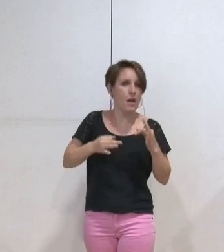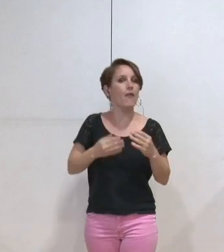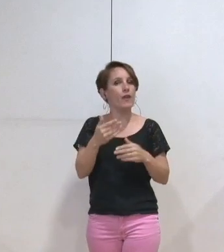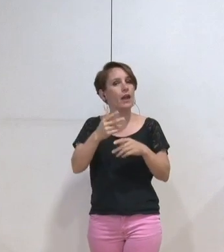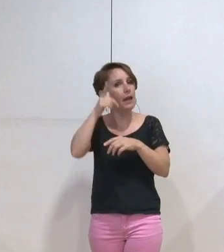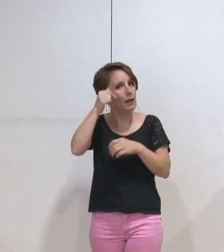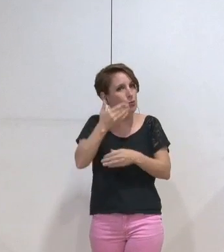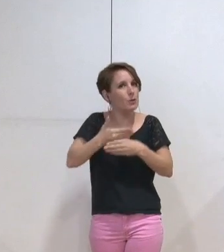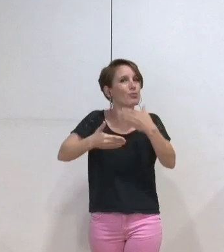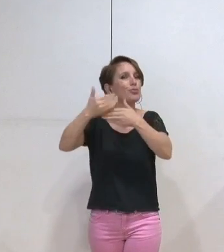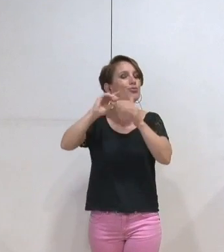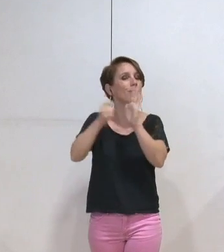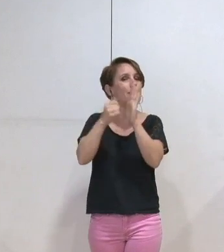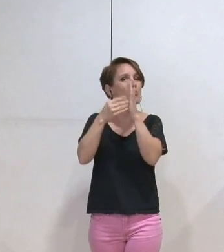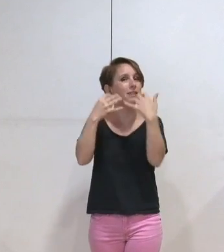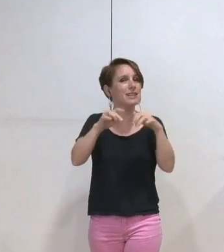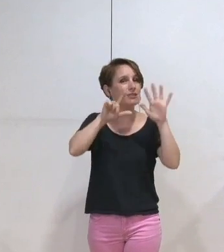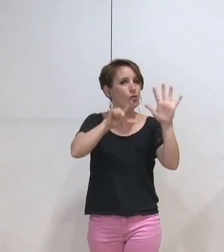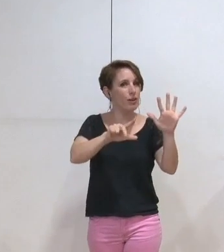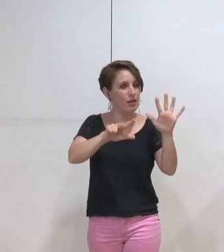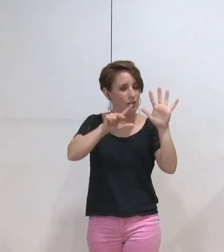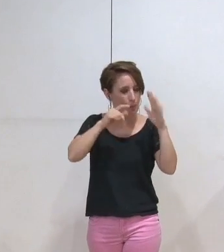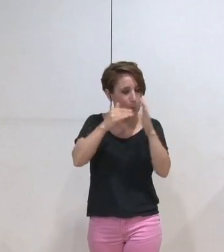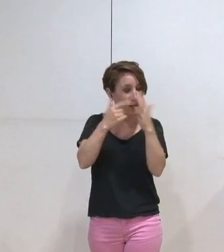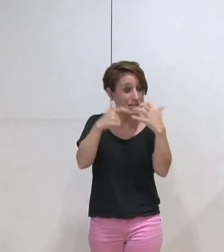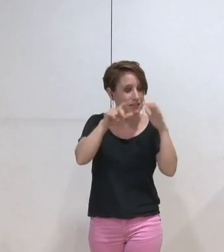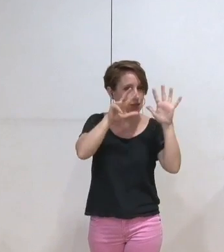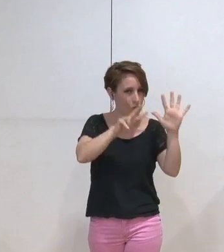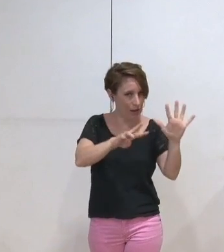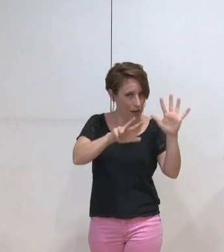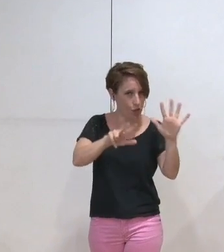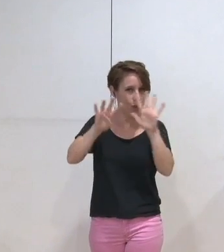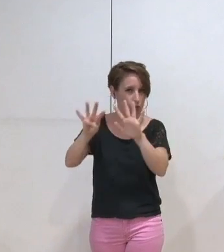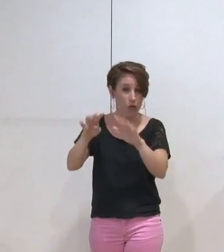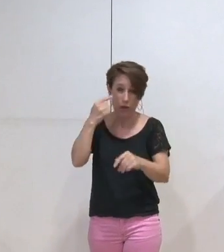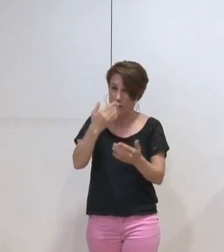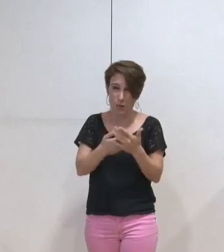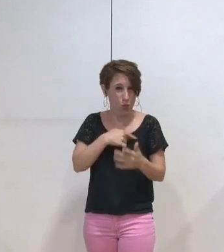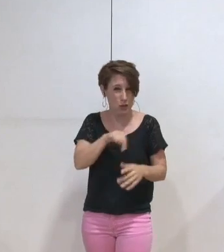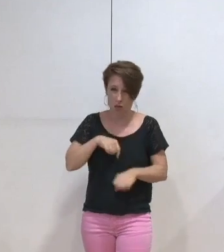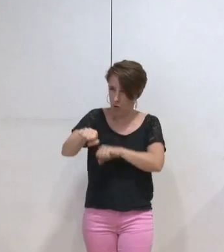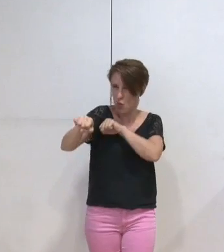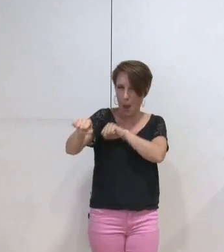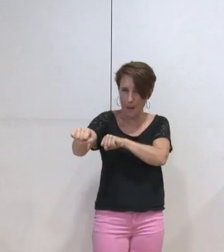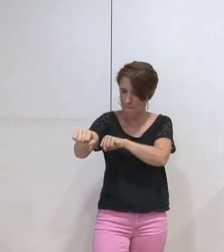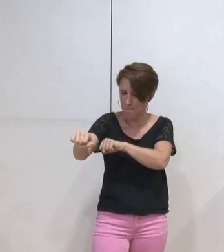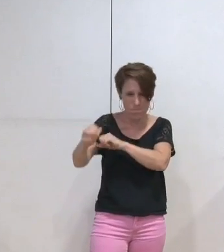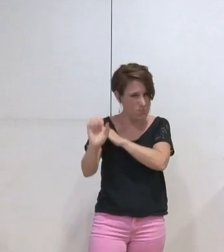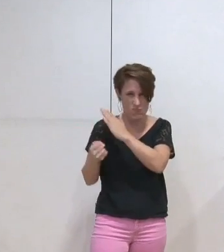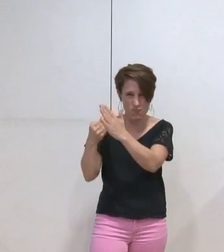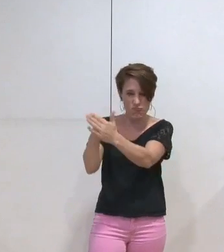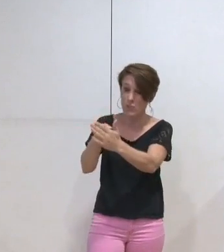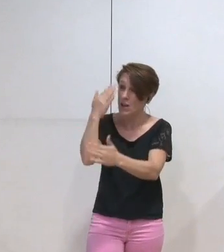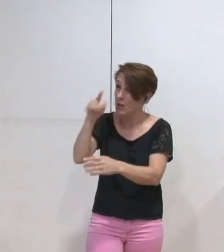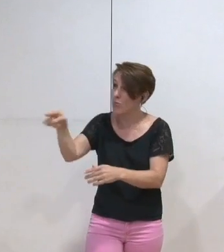raison pour laquelle nous ne vous céderons jamais rien et nous serons toujours là pour vous courir après à chaque fois que vous tiendrez des propos